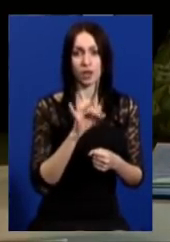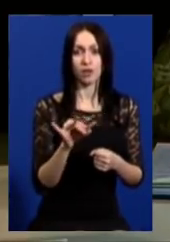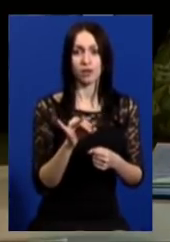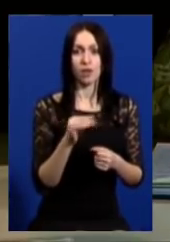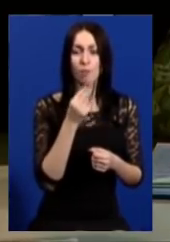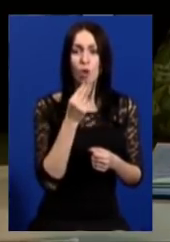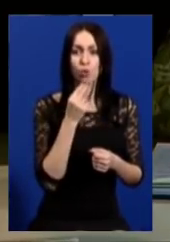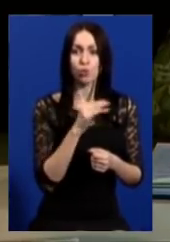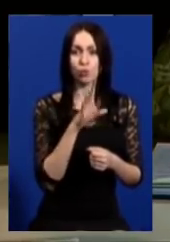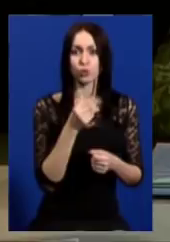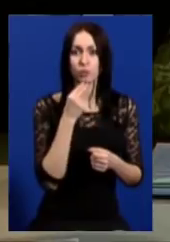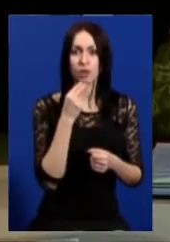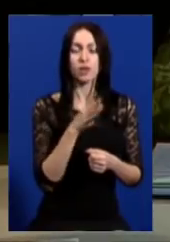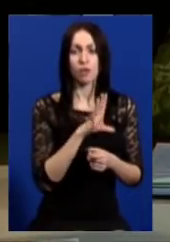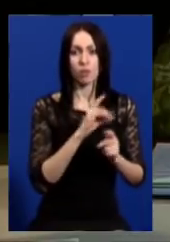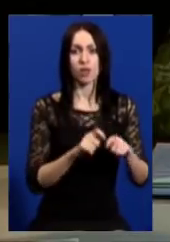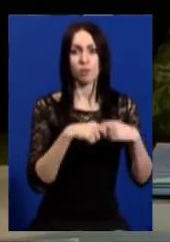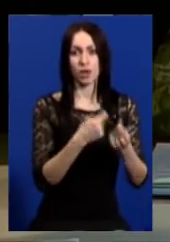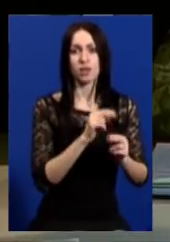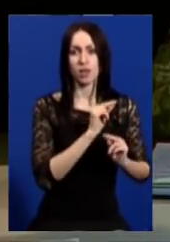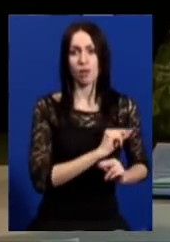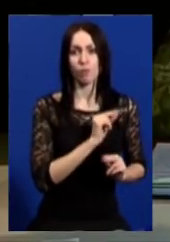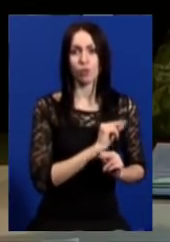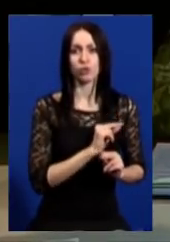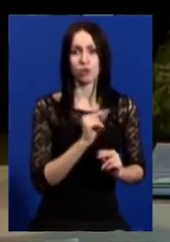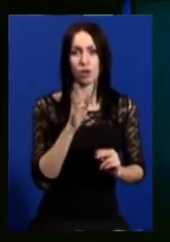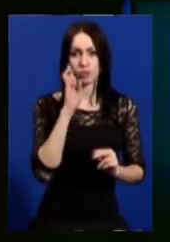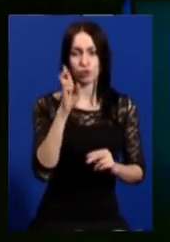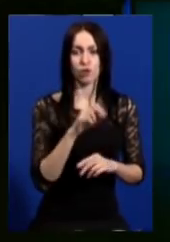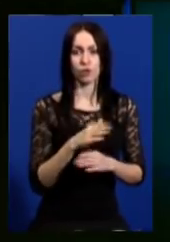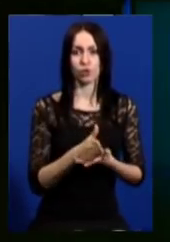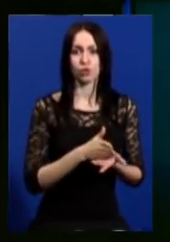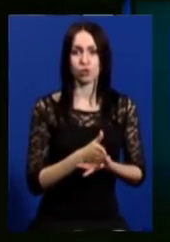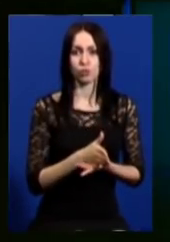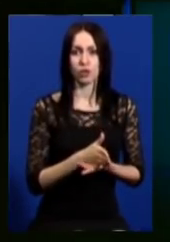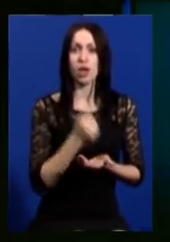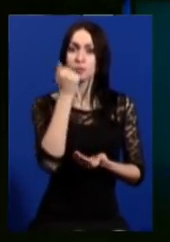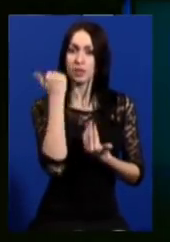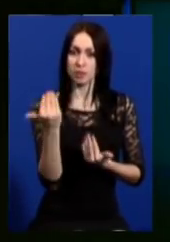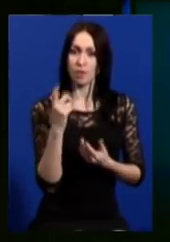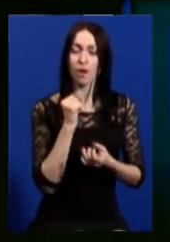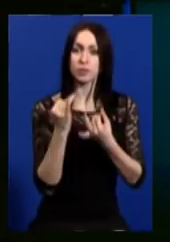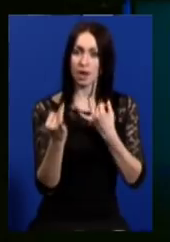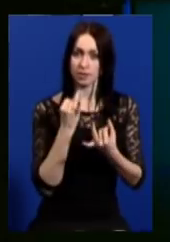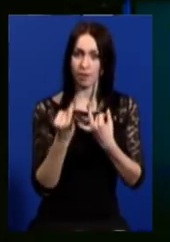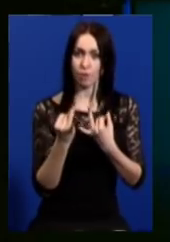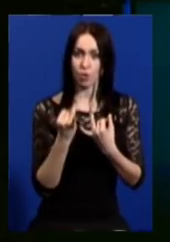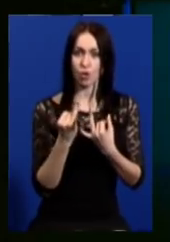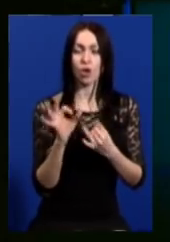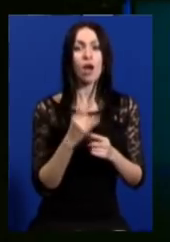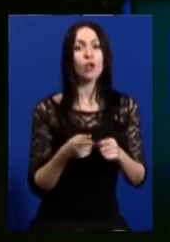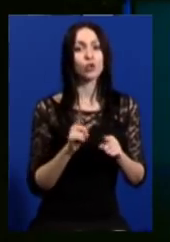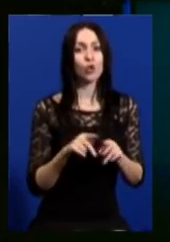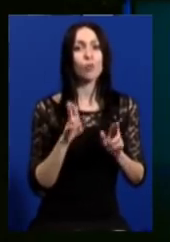продукти харчування були передані співробітникам Державної фіскальної служби. Дякую вам за розмову. Про те,